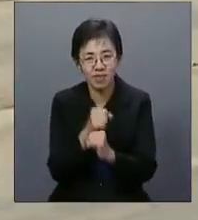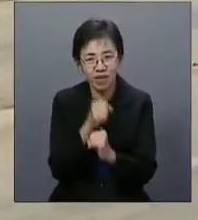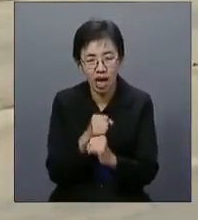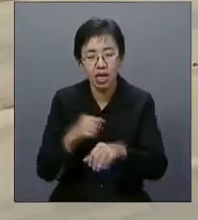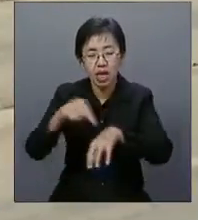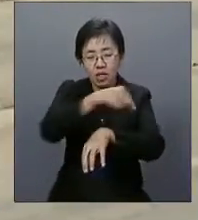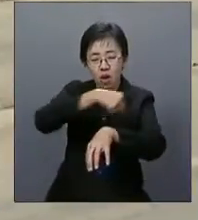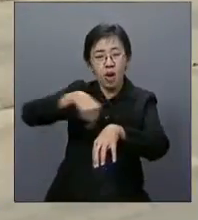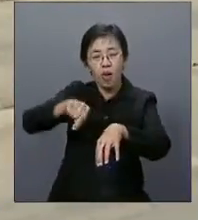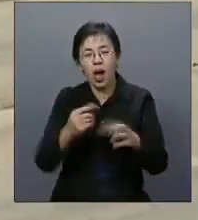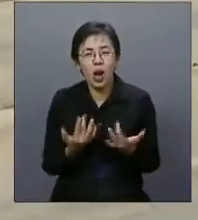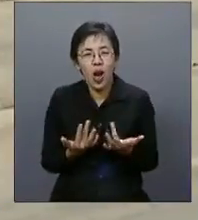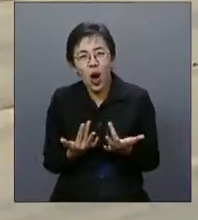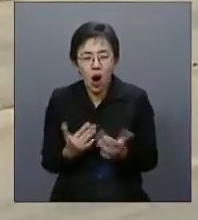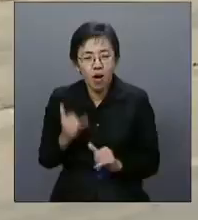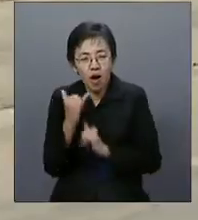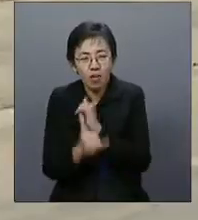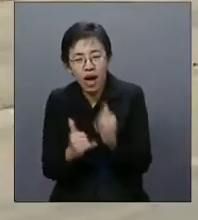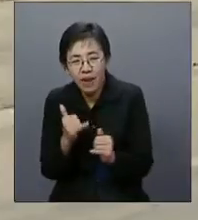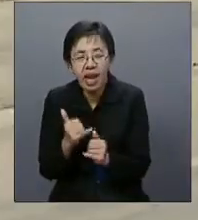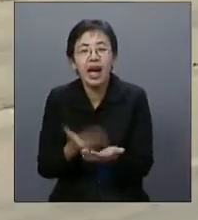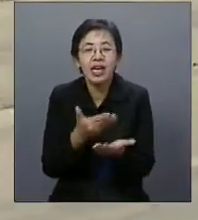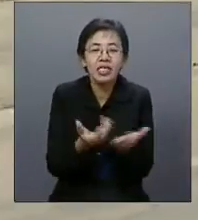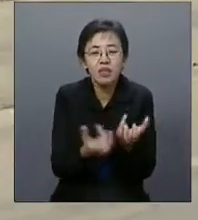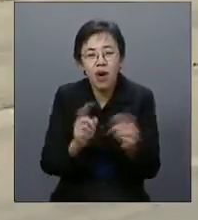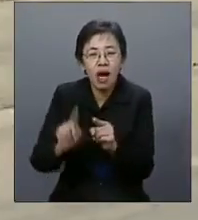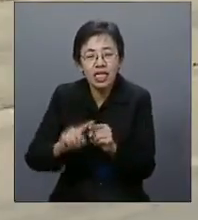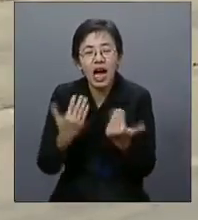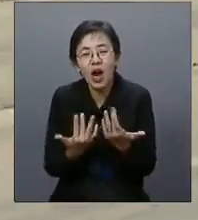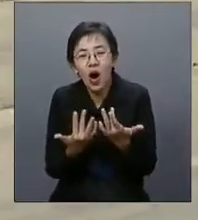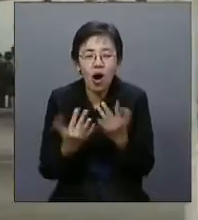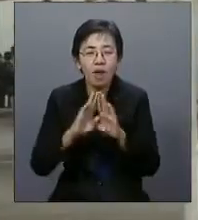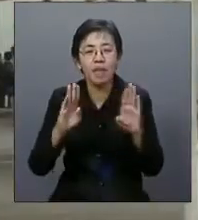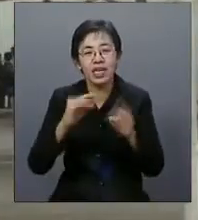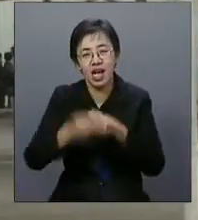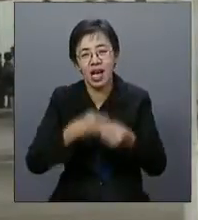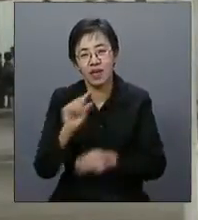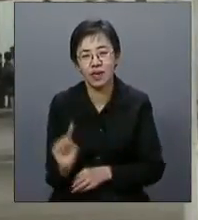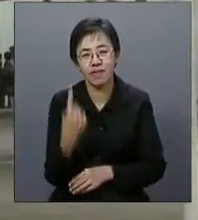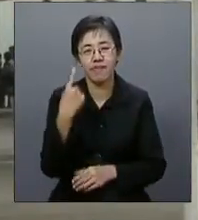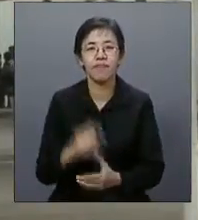ณก็เตรียมมารอใช้บริการของการเปิดกิจการในวันแรกวันนี้เช่นกันค่ะ